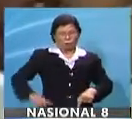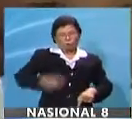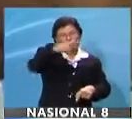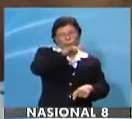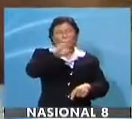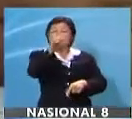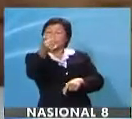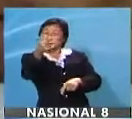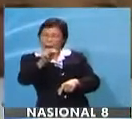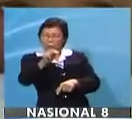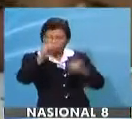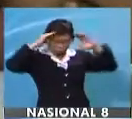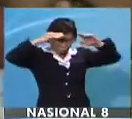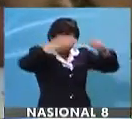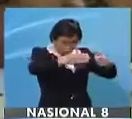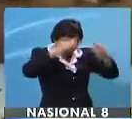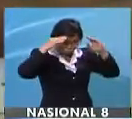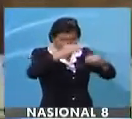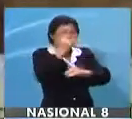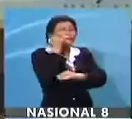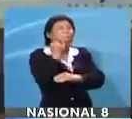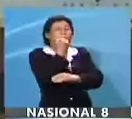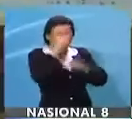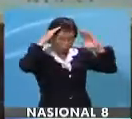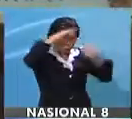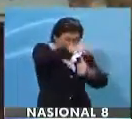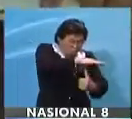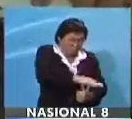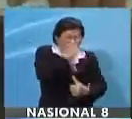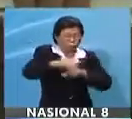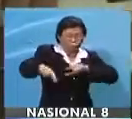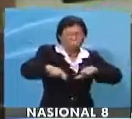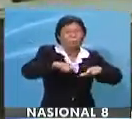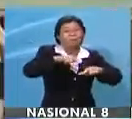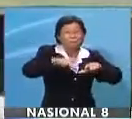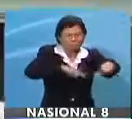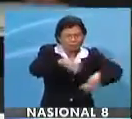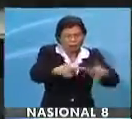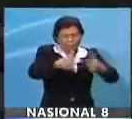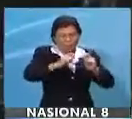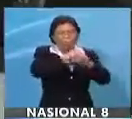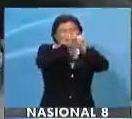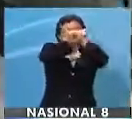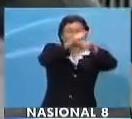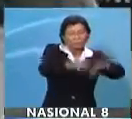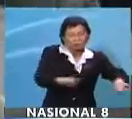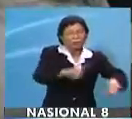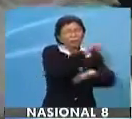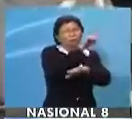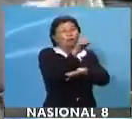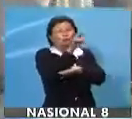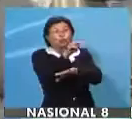Ban Ki-moon memberi tekanan kepada Israel untuk mengambil langkah segera bagi melindungi kanak-kanak di zon perang.